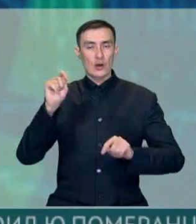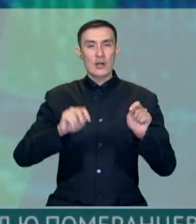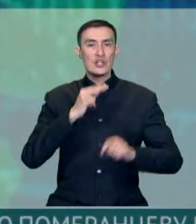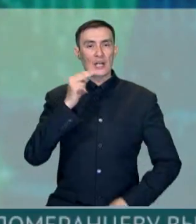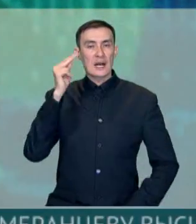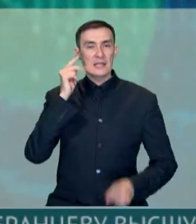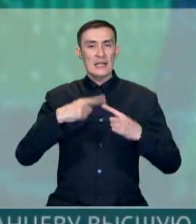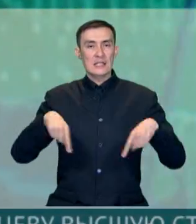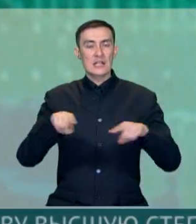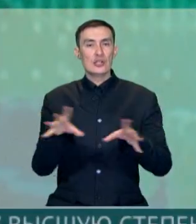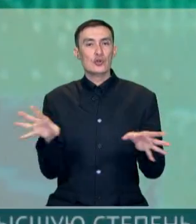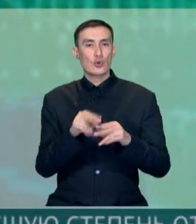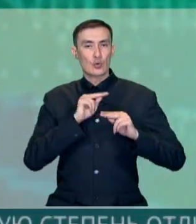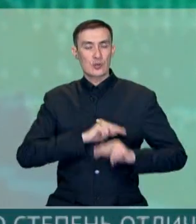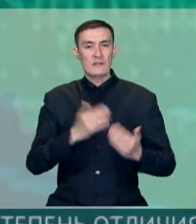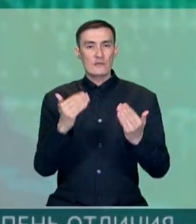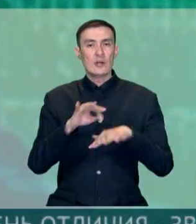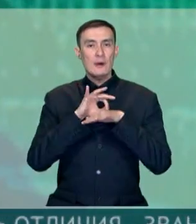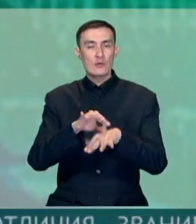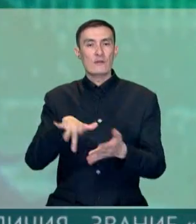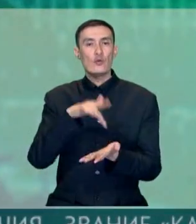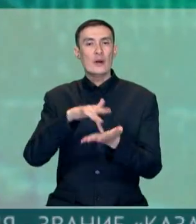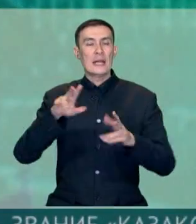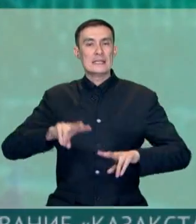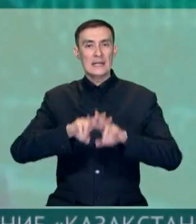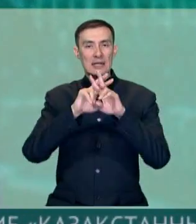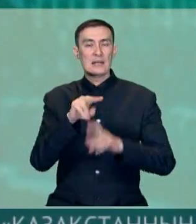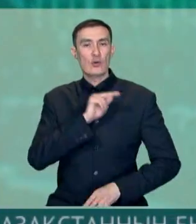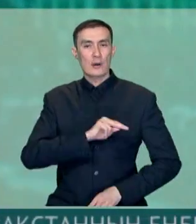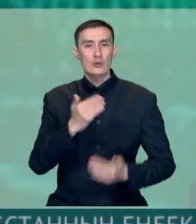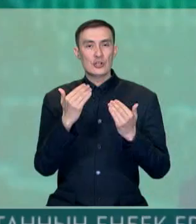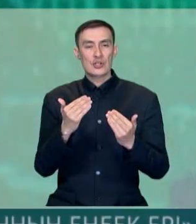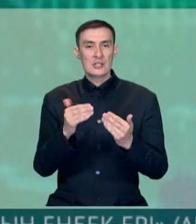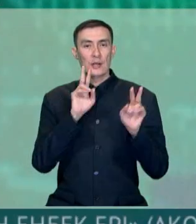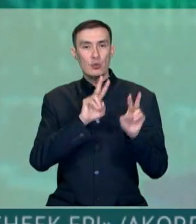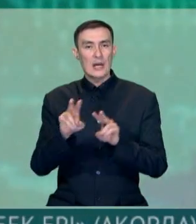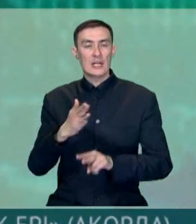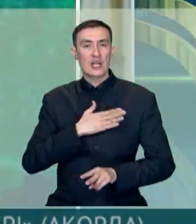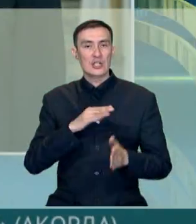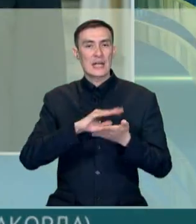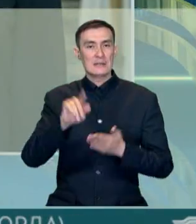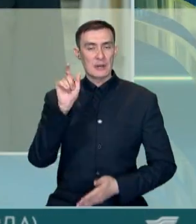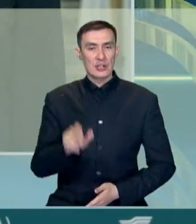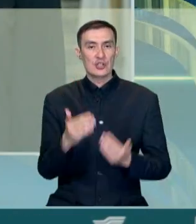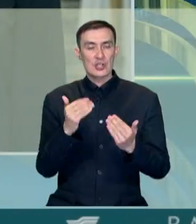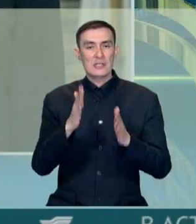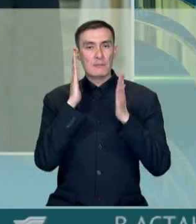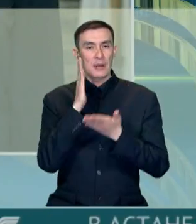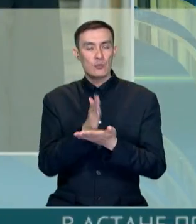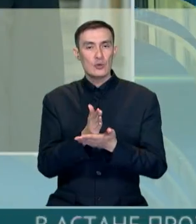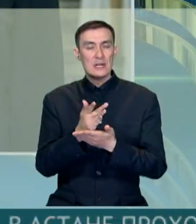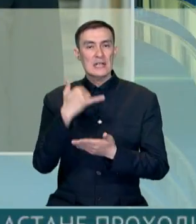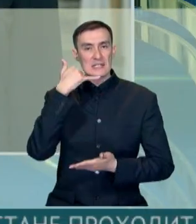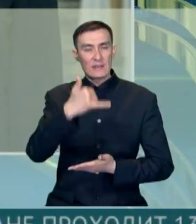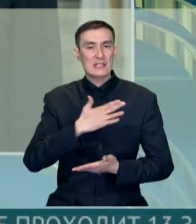Шанхайской организации сотрудничества проходит сегодня в Астане. За его работой следит Камила Тастанбекова. Она сейчас выходит на прямую связь